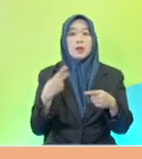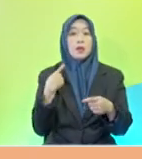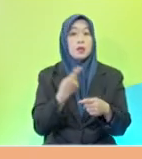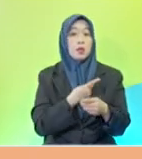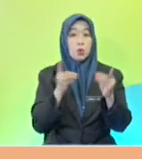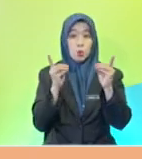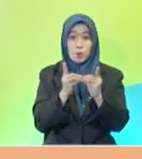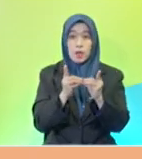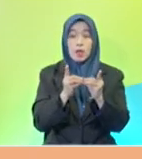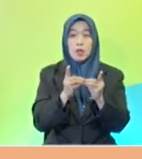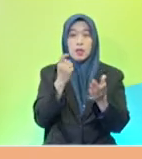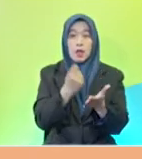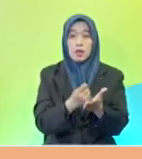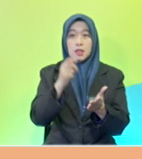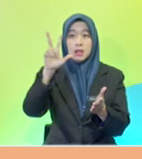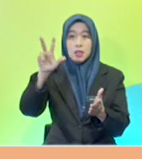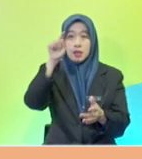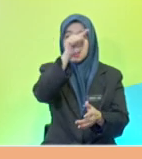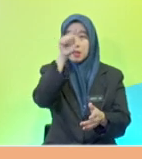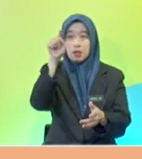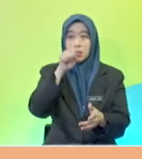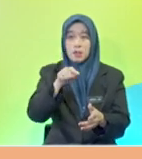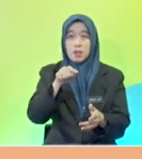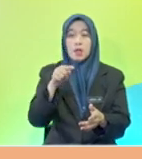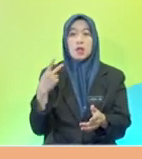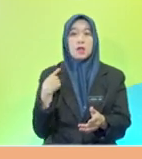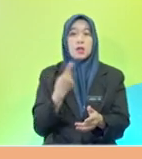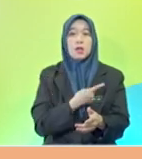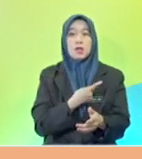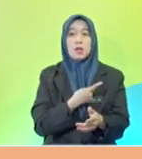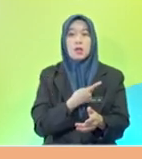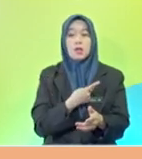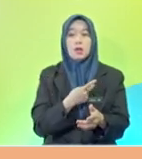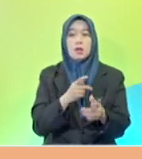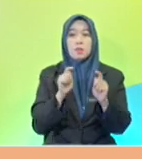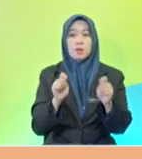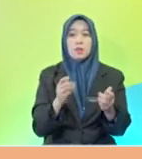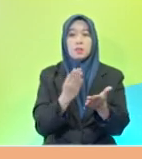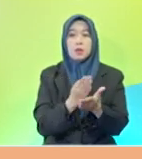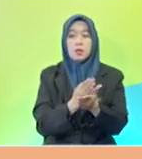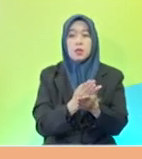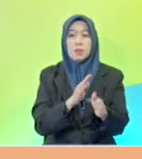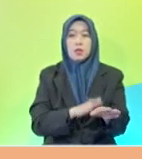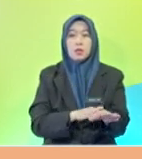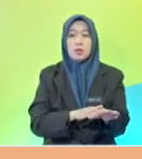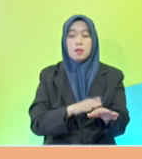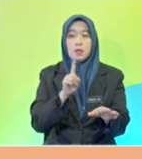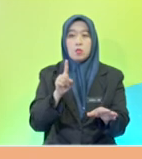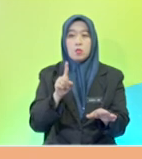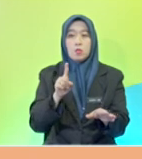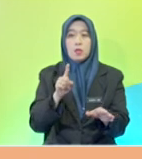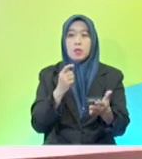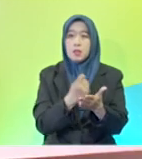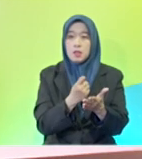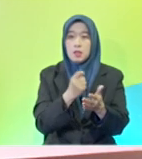berjumpa dengan tanda 3 titik, kita bolehlah berhenti pada salah satu tanda daripada 3 titik